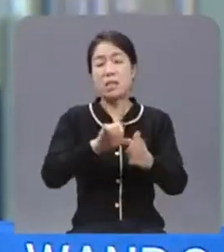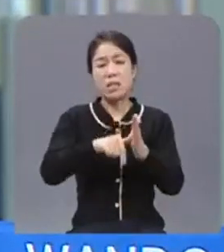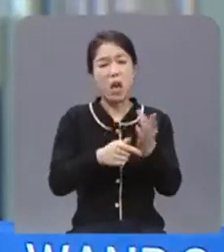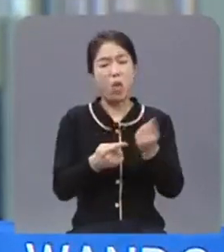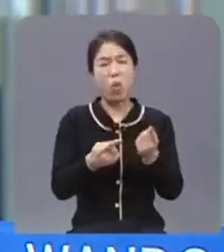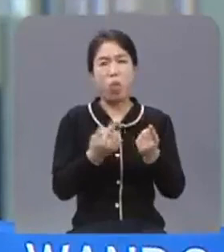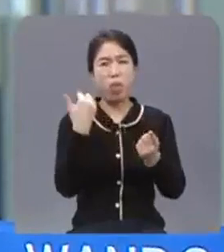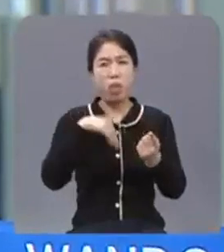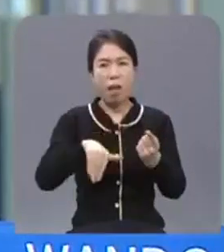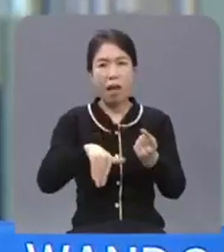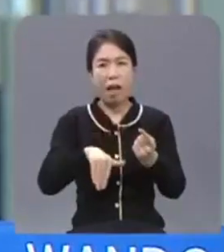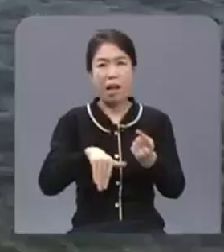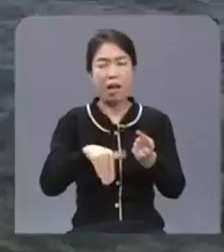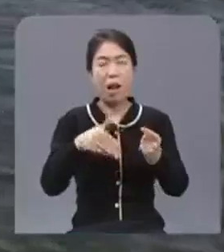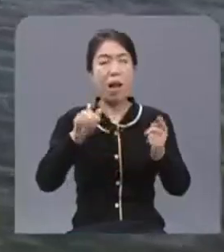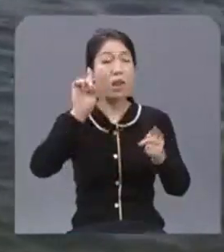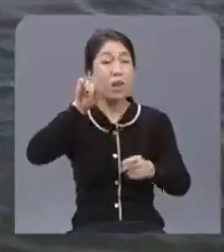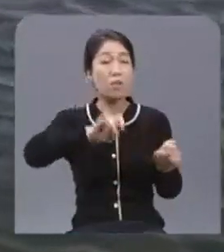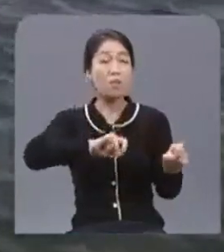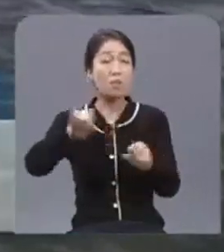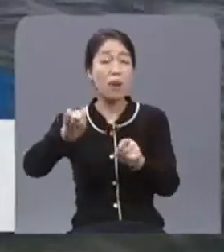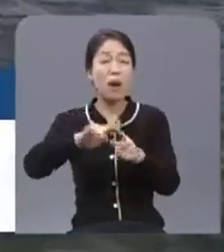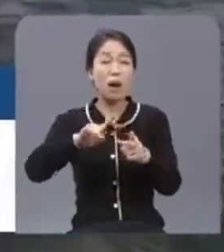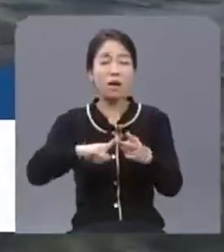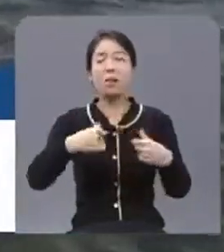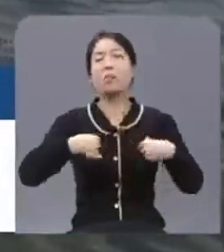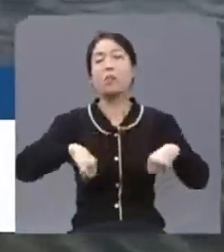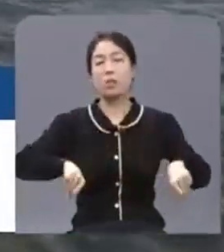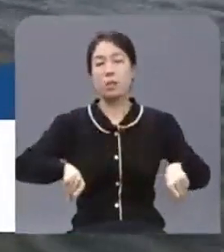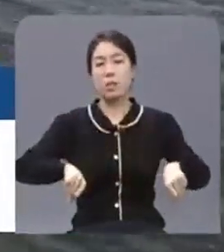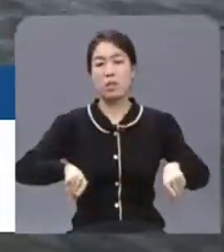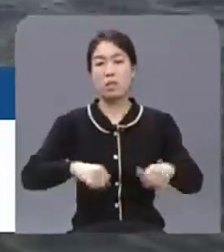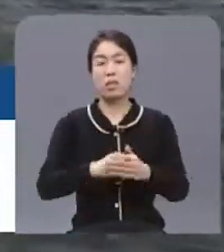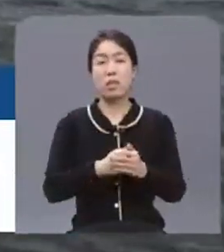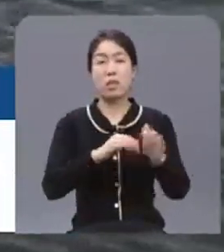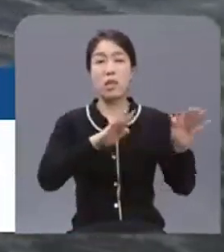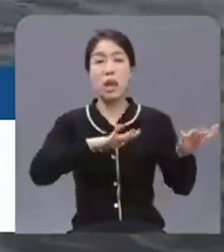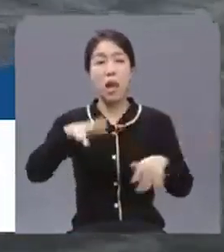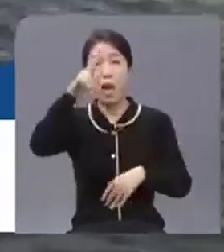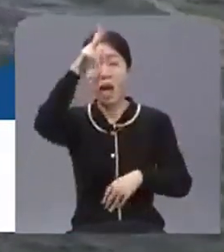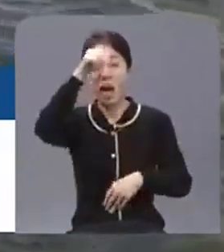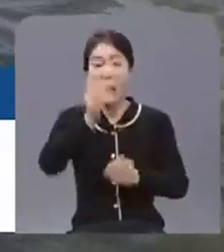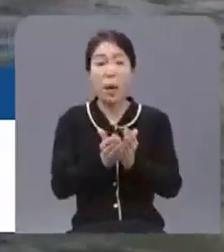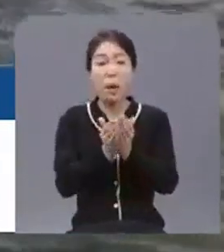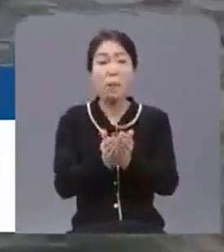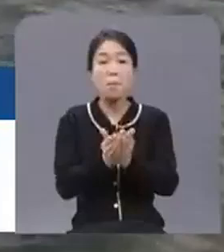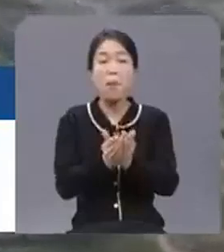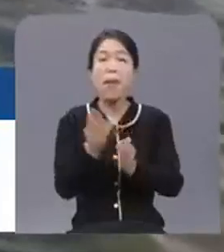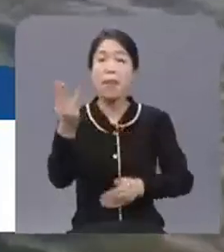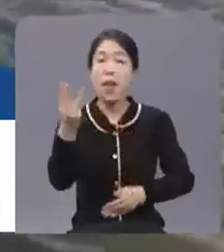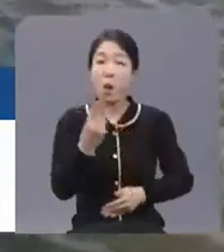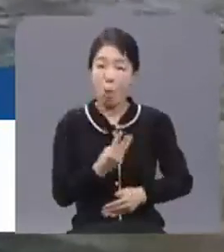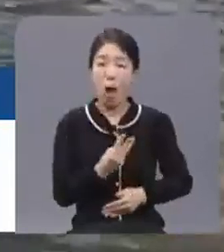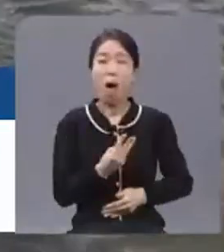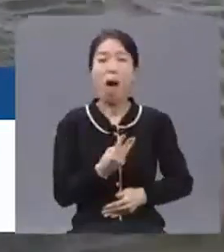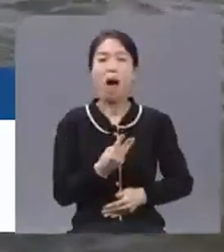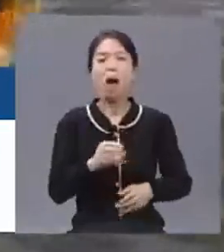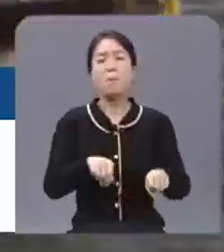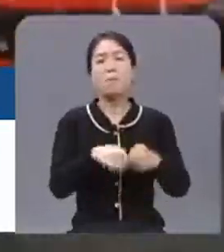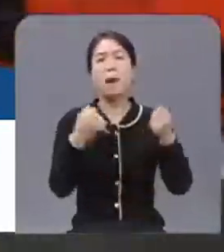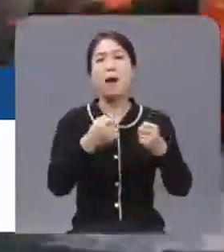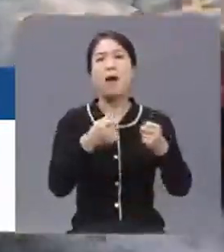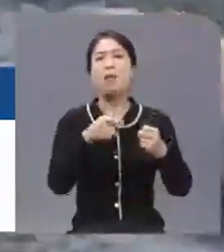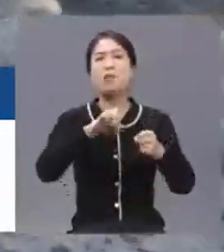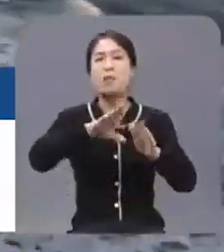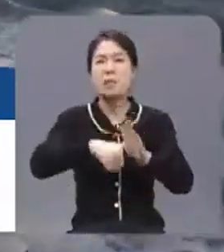하루 미루거나 포기했습니다. 해경이 배가 3대인가 이렇게 갔거든요. 고장 났다고 이제 그제서야 방송을 하는